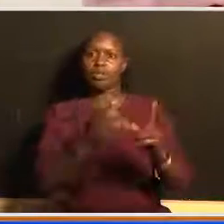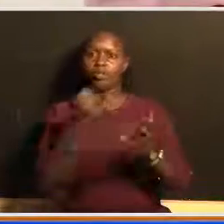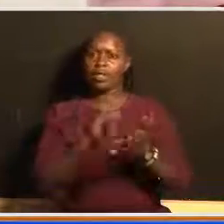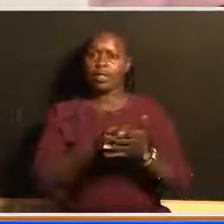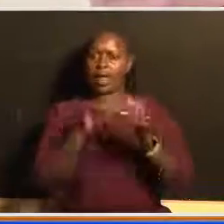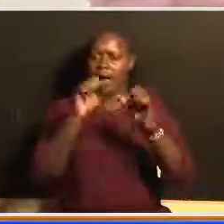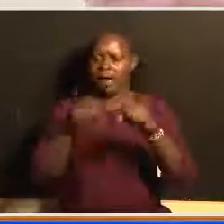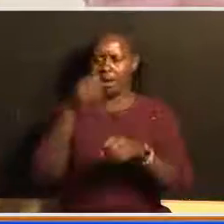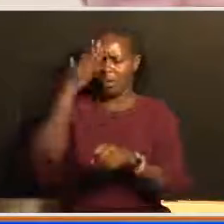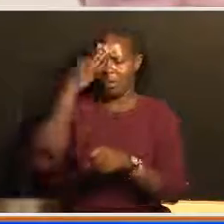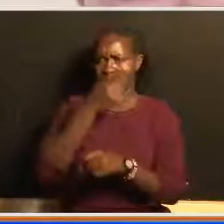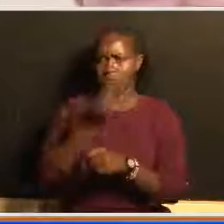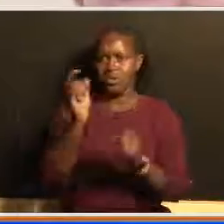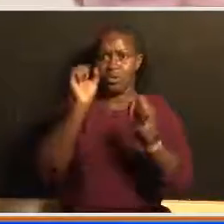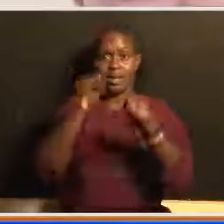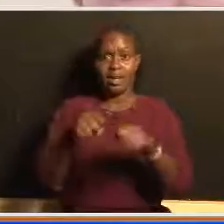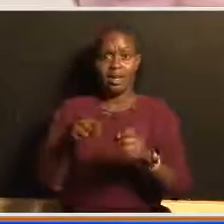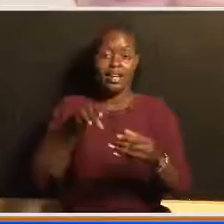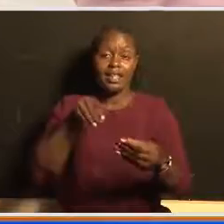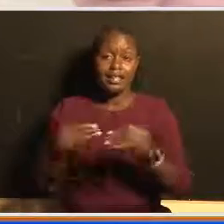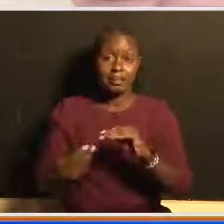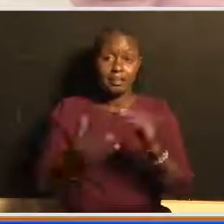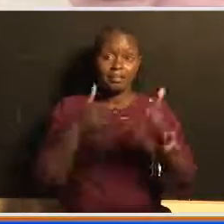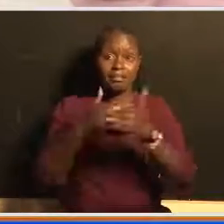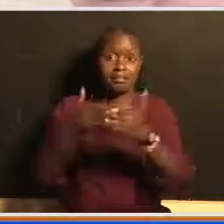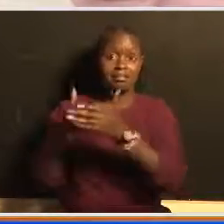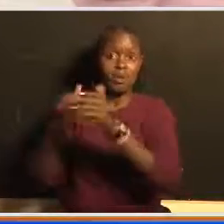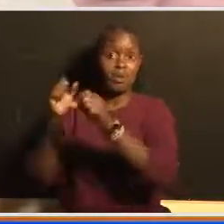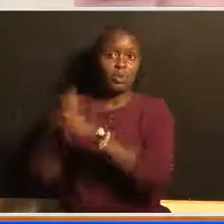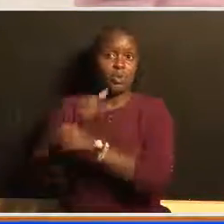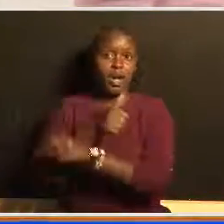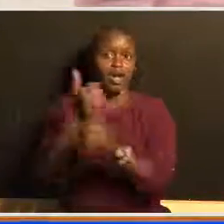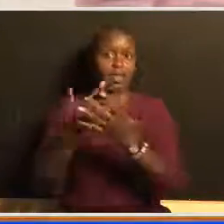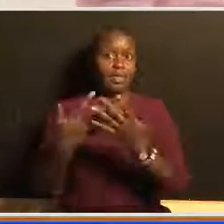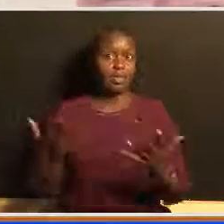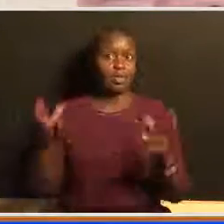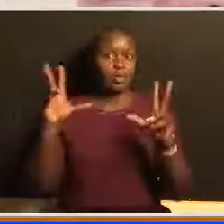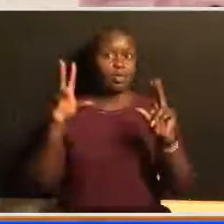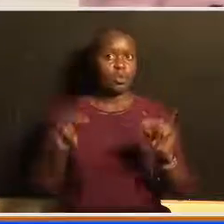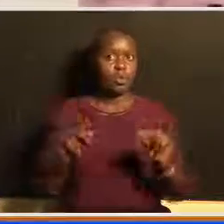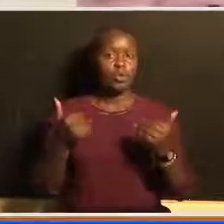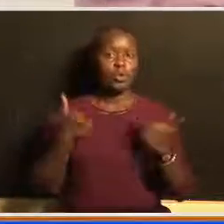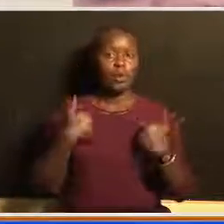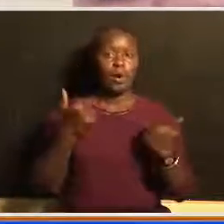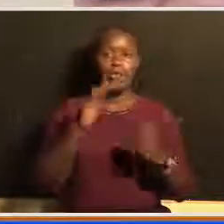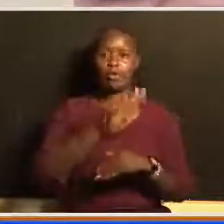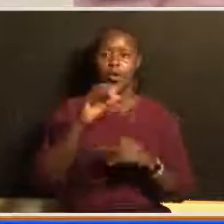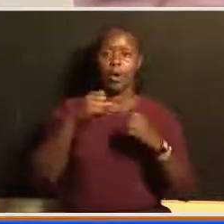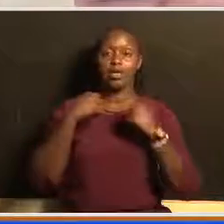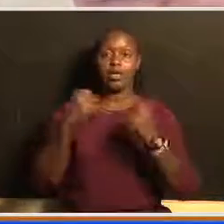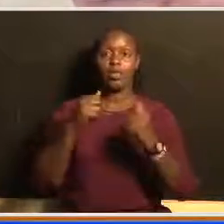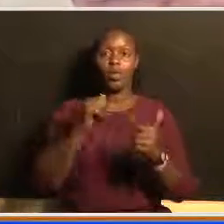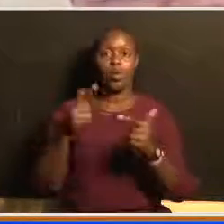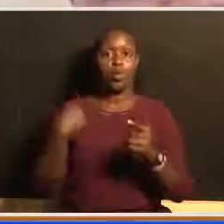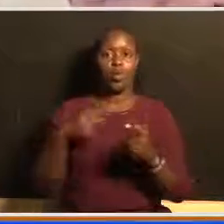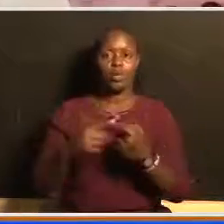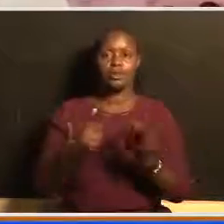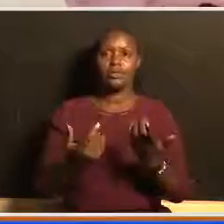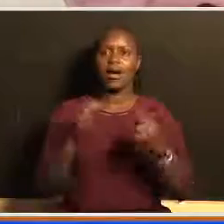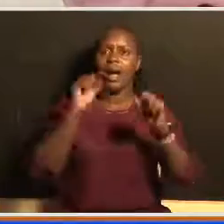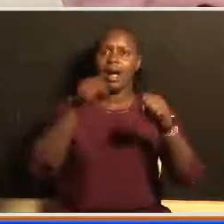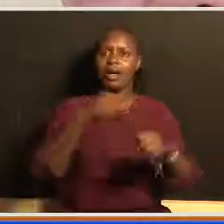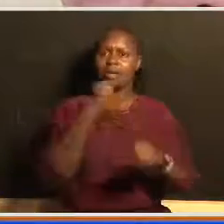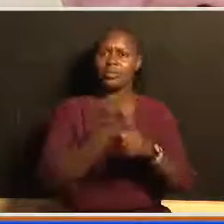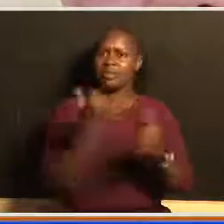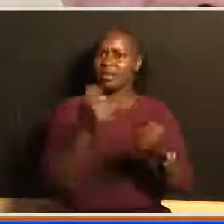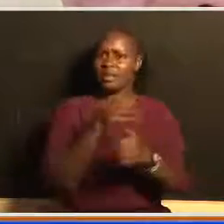Ulemavu usikuzuie kufanya mambo ya kawaida. You have your own strength. Uko na kenye unaweza fanya yenye itakuzuia kufanya kwa